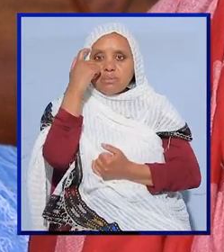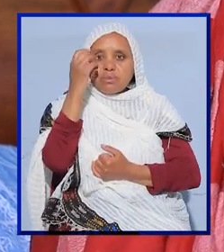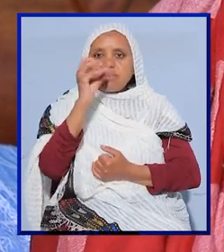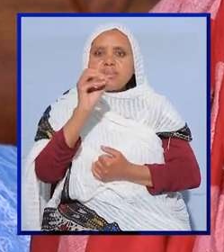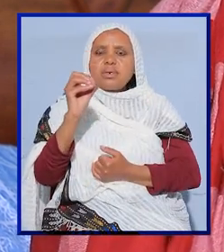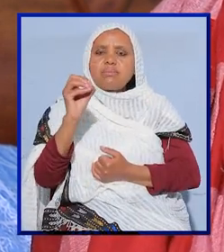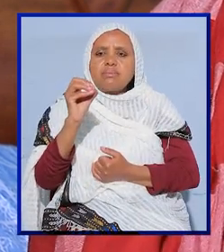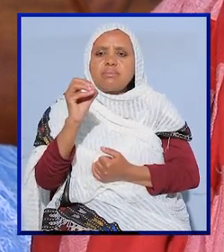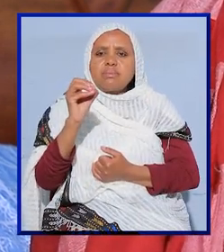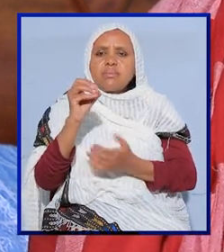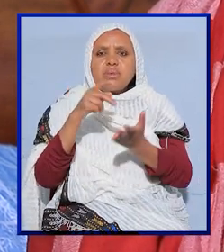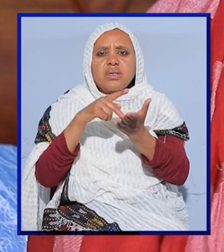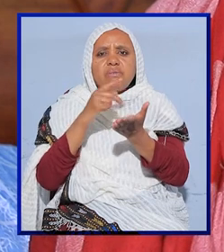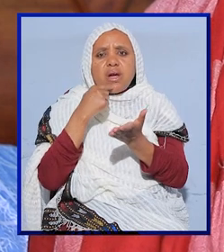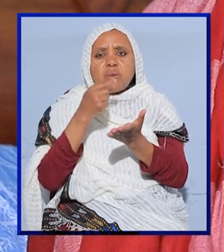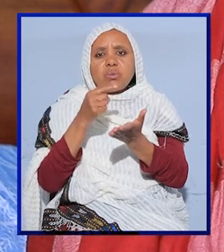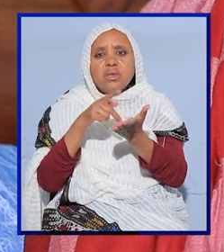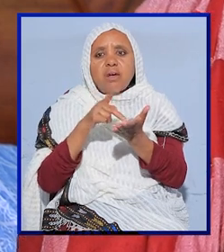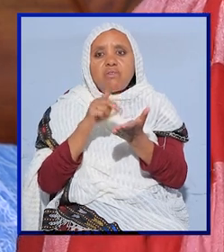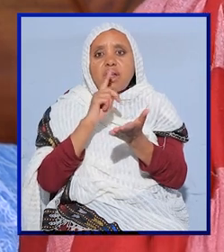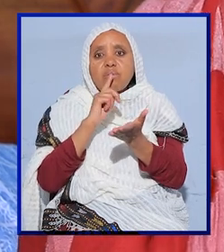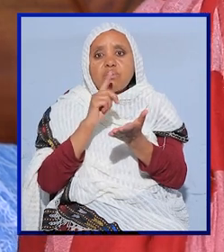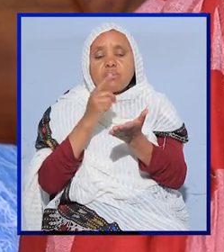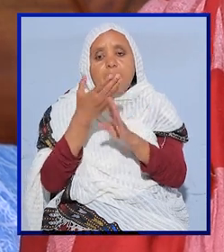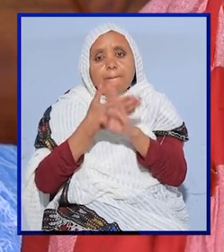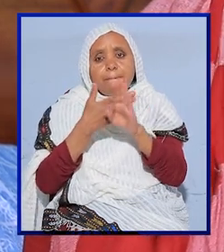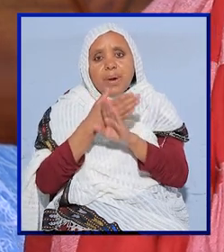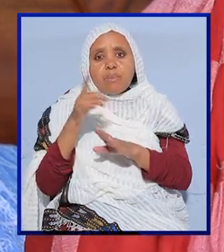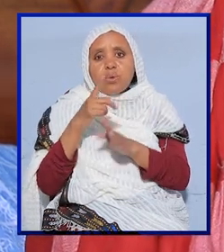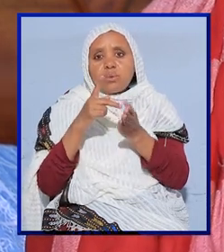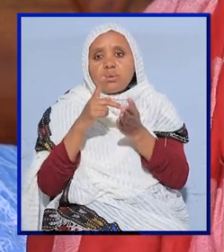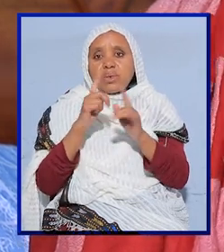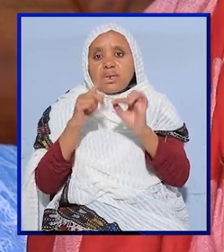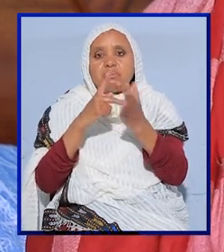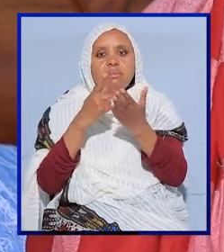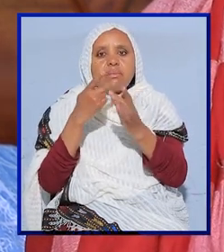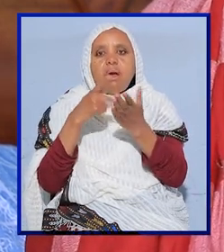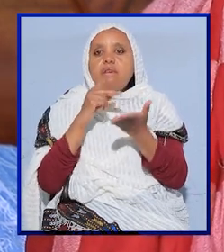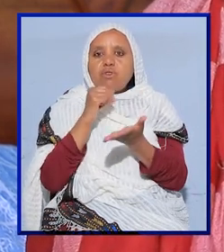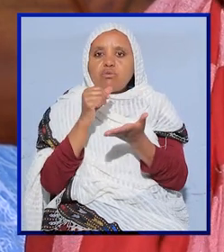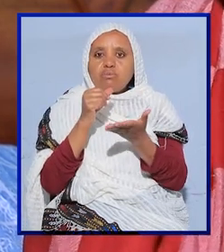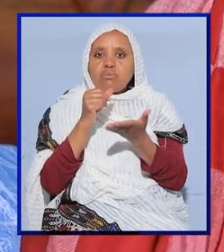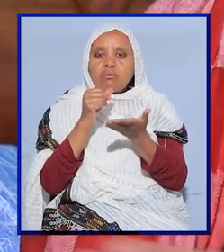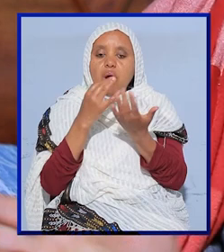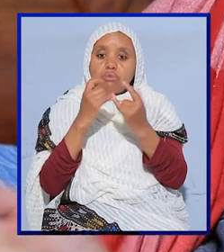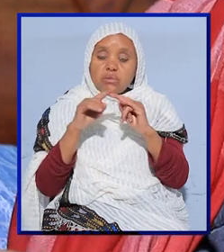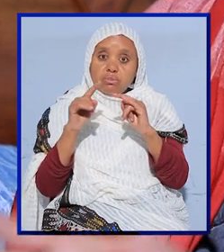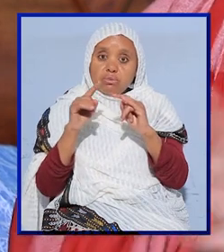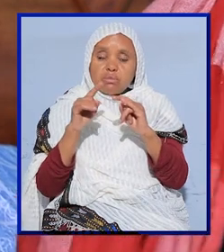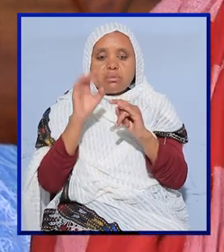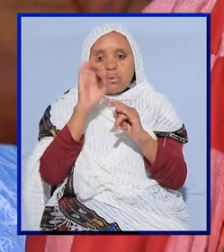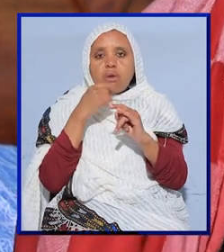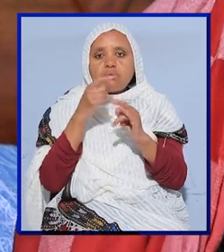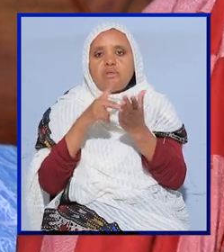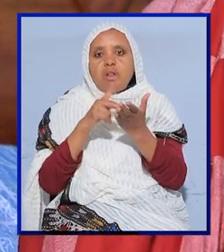እንግዲህ አሁንም ስታስበው ምንም ስል ስለሆነ ክፈይ ካሉኝም እከፍላለሁ። ለምኝ ቢሆን አልከፈልኩም። አሁን ግን